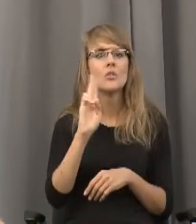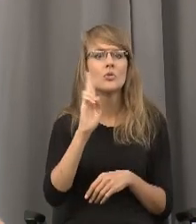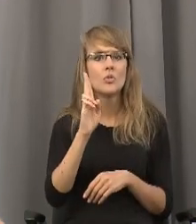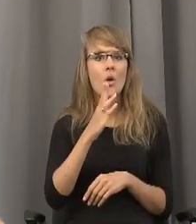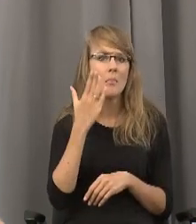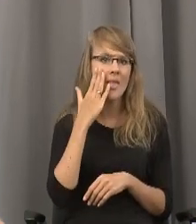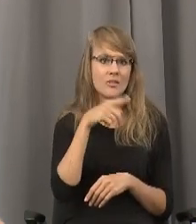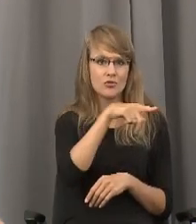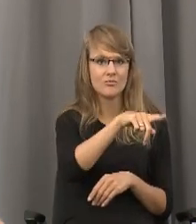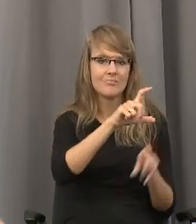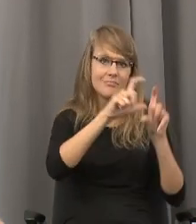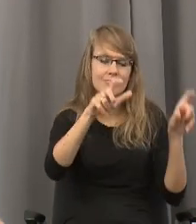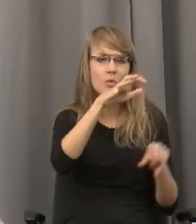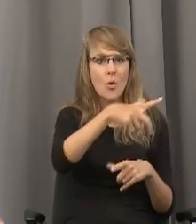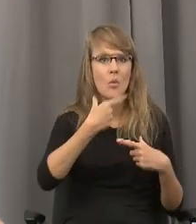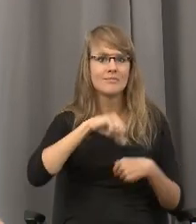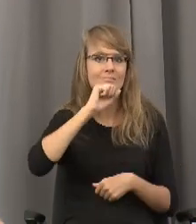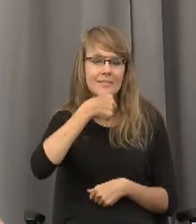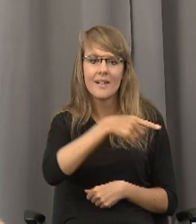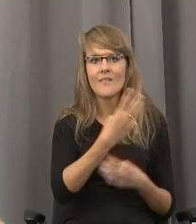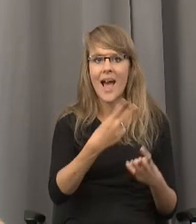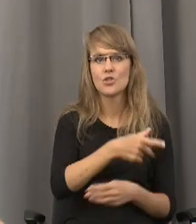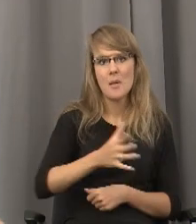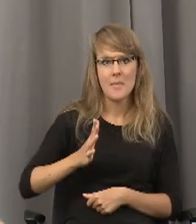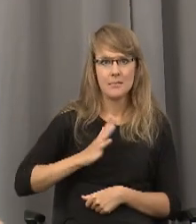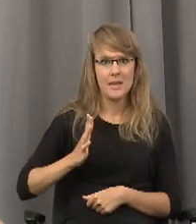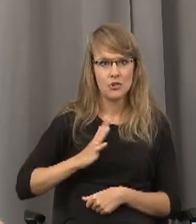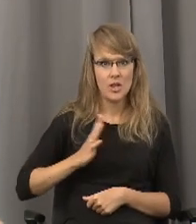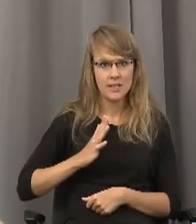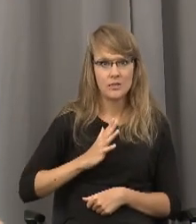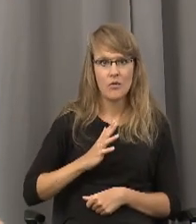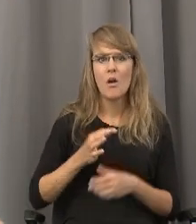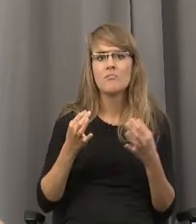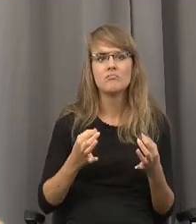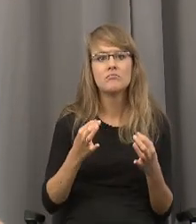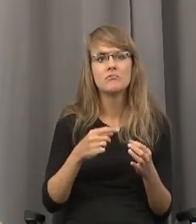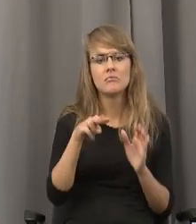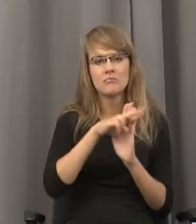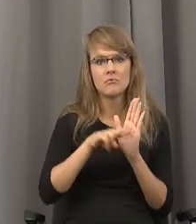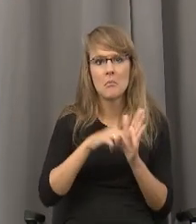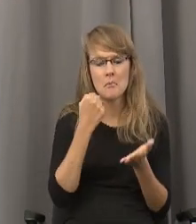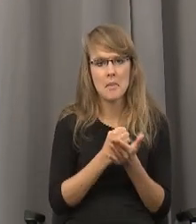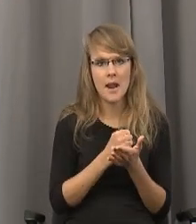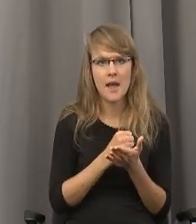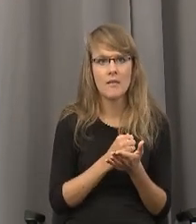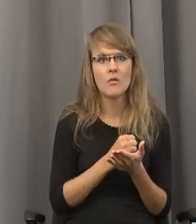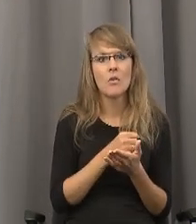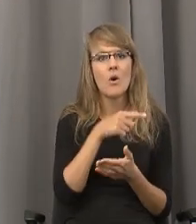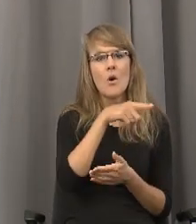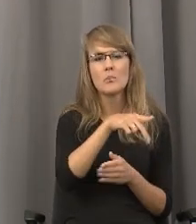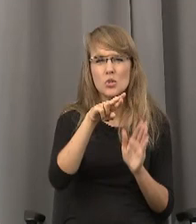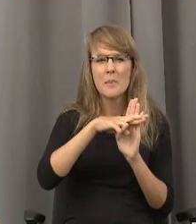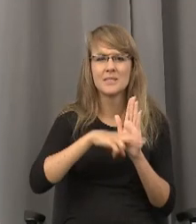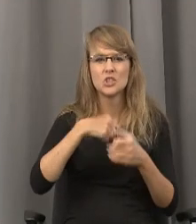dla osób starszych i szerzej bezpieczeństwa sanitarnego kraju. W obecnym stanie prawnym podmioty prowadzące na podstawie przepisów o